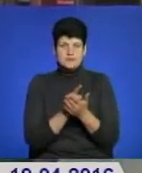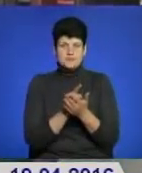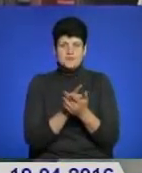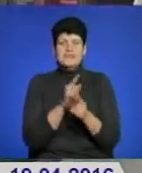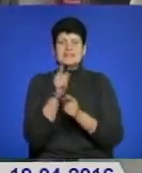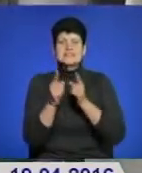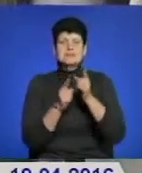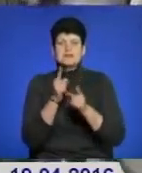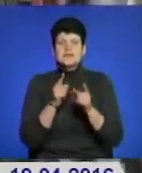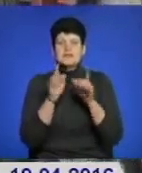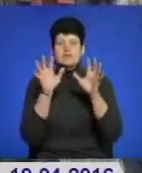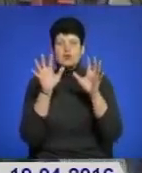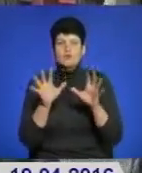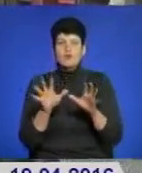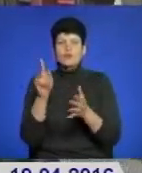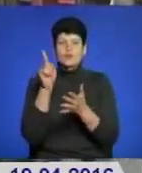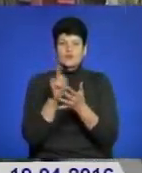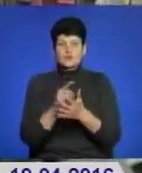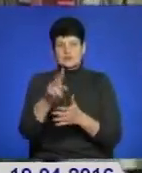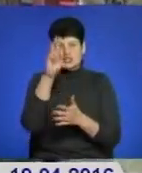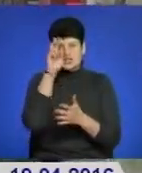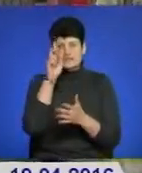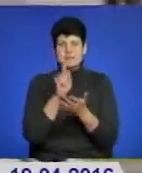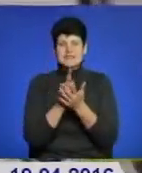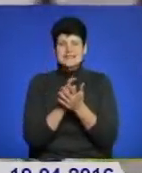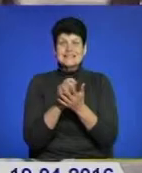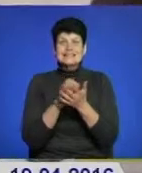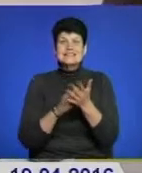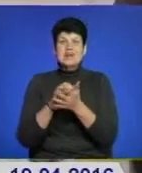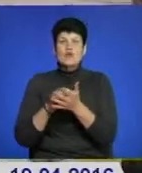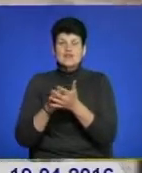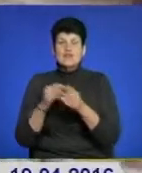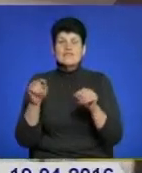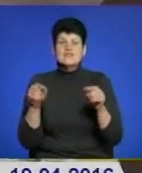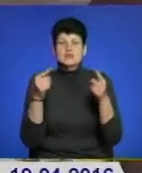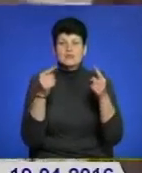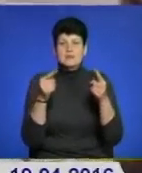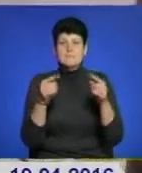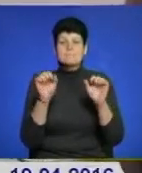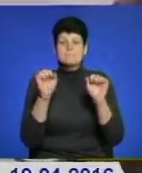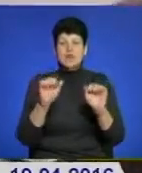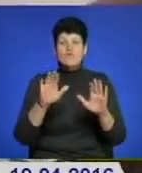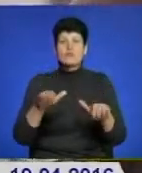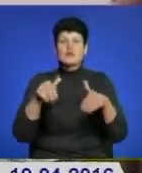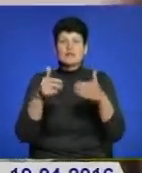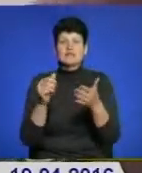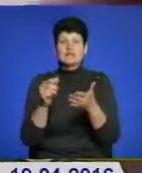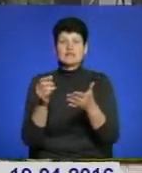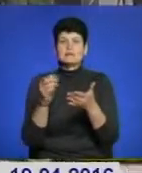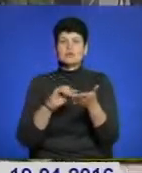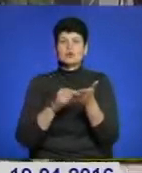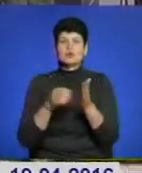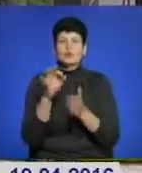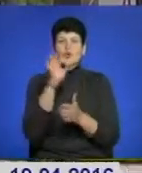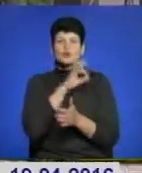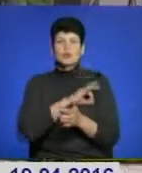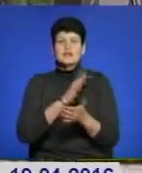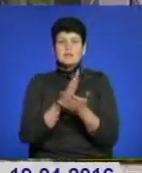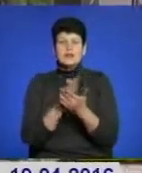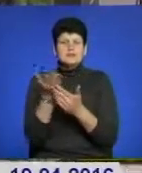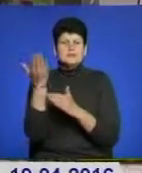Зміни до закону про загальнообов'язкове державне пенсійне страхування відновили, адже право подавати довідку про доходи українці мали ще